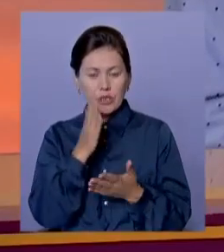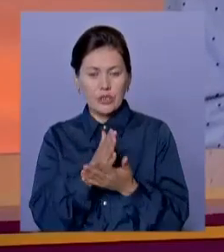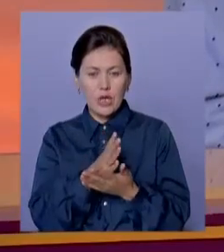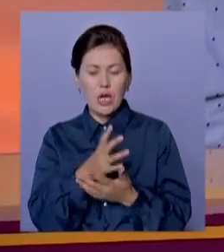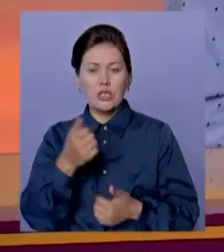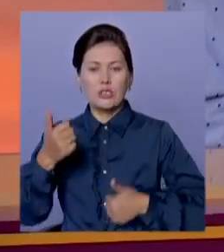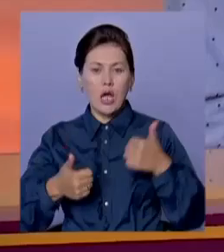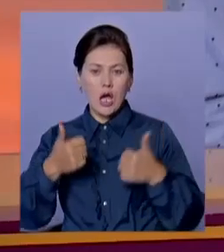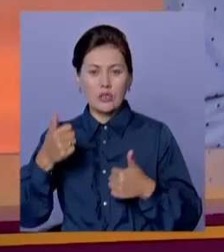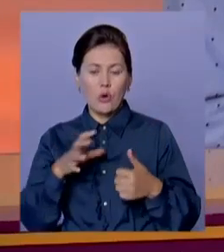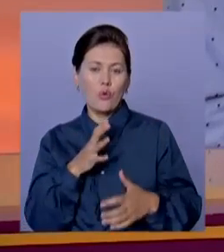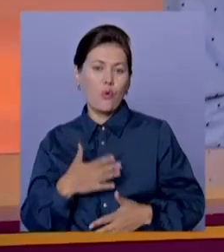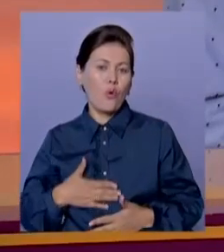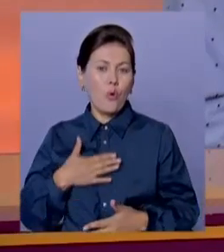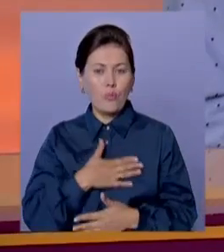Қобалжу,